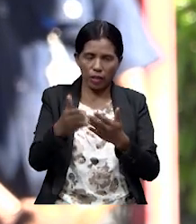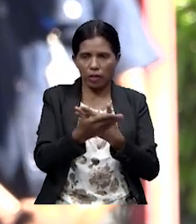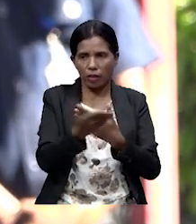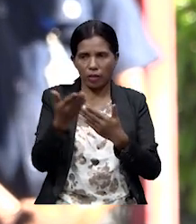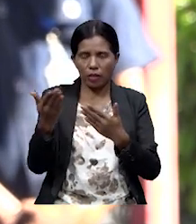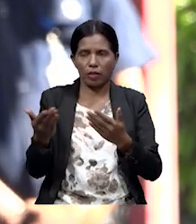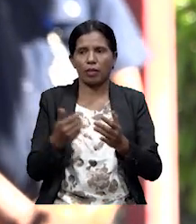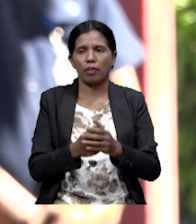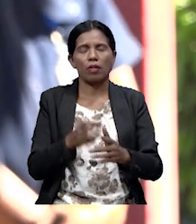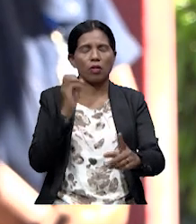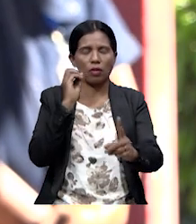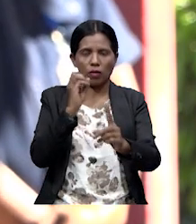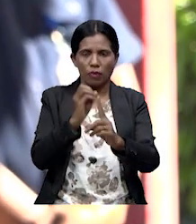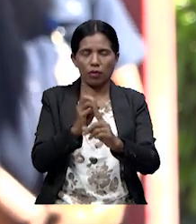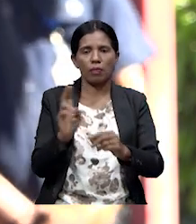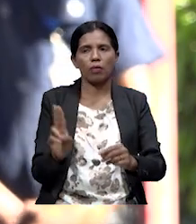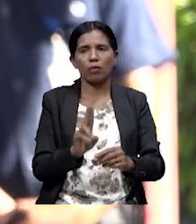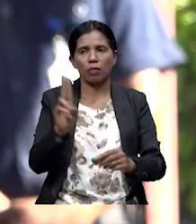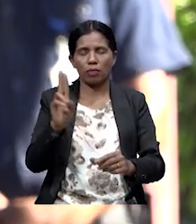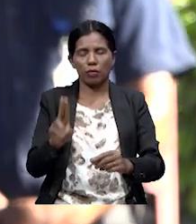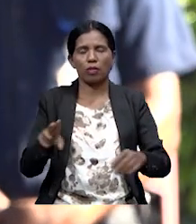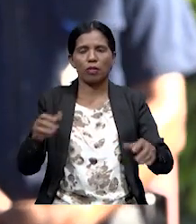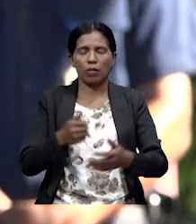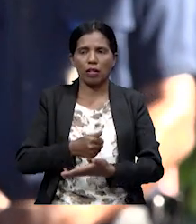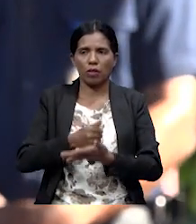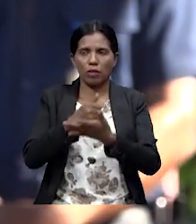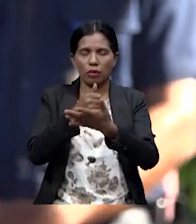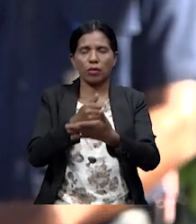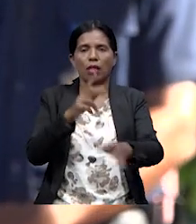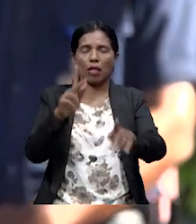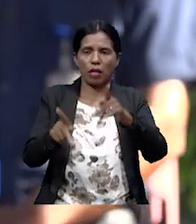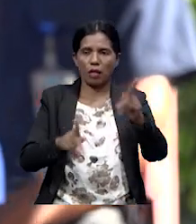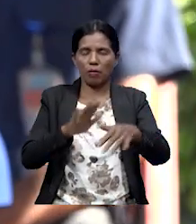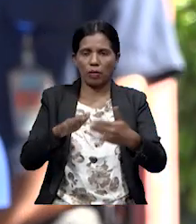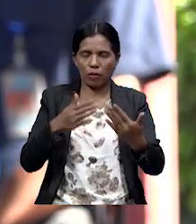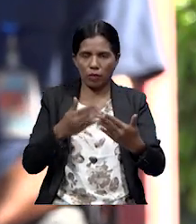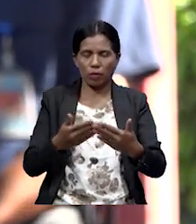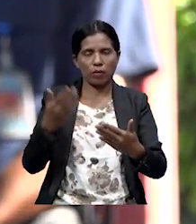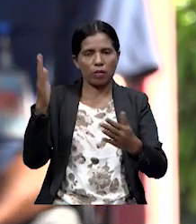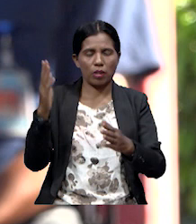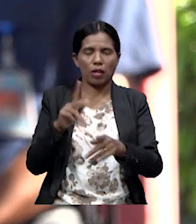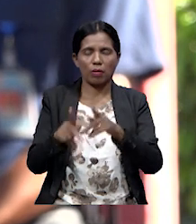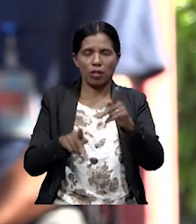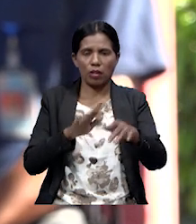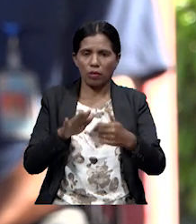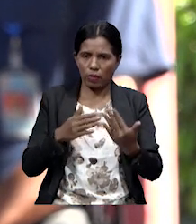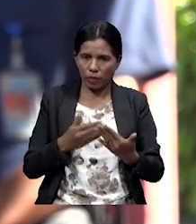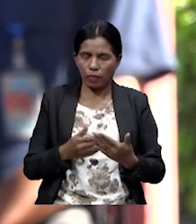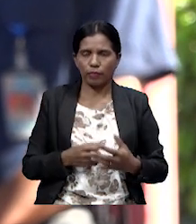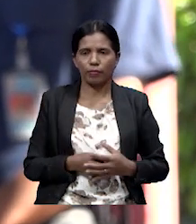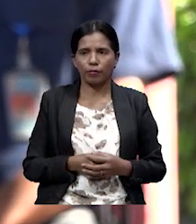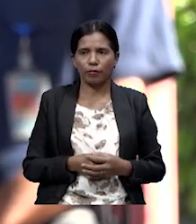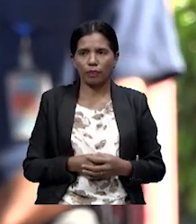finis ke objektif de uza, maka tu servi itane povo, itane komunidade, itane sociedade.